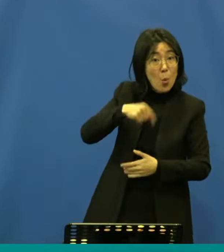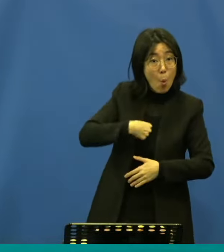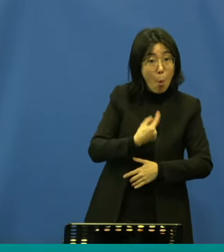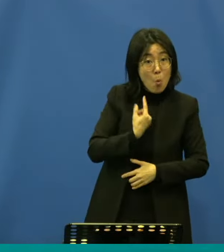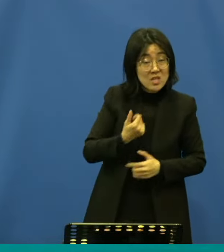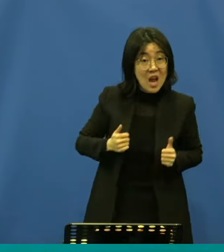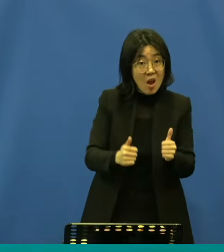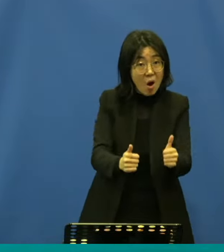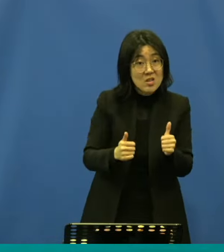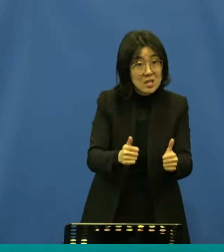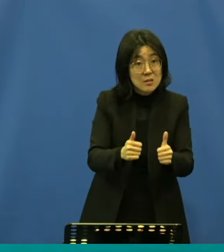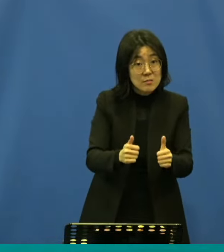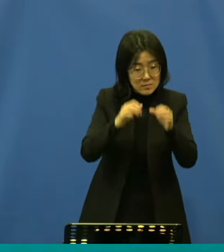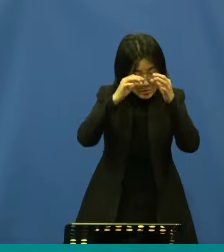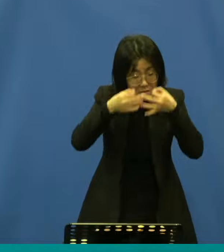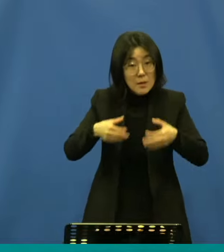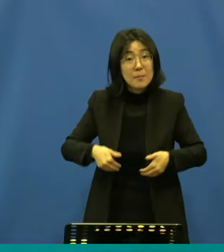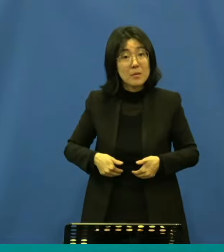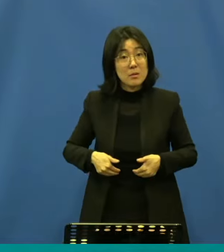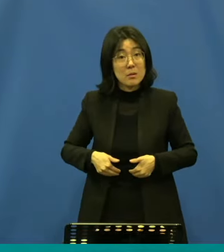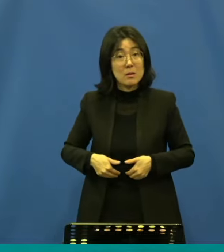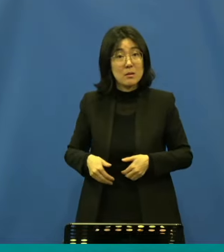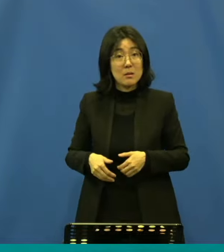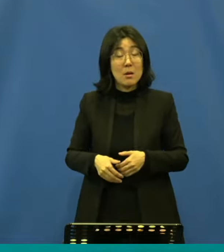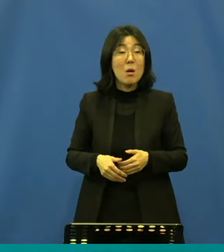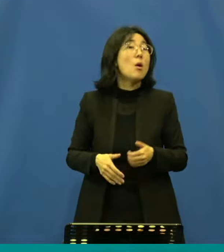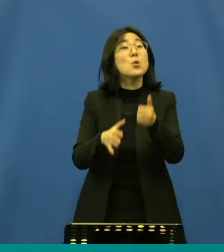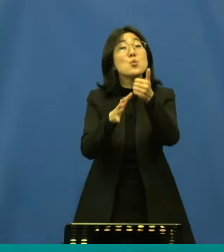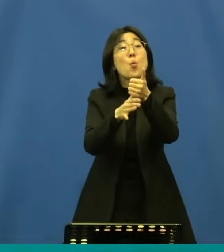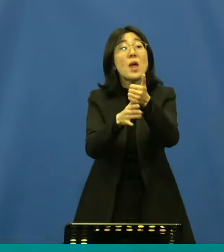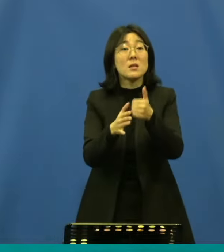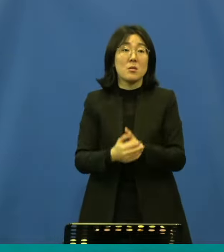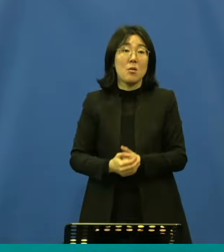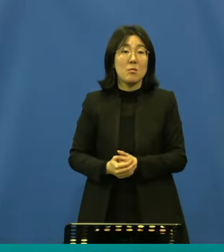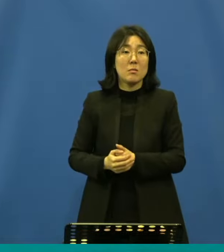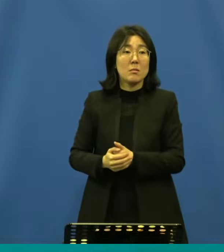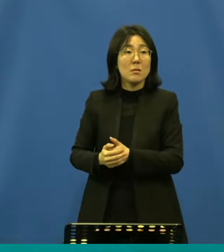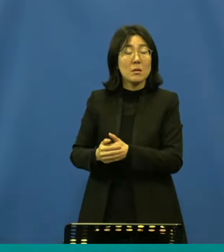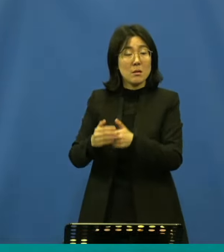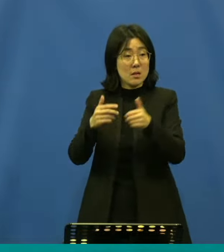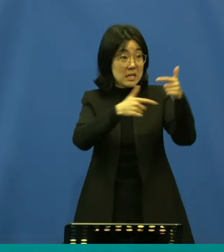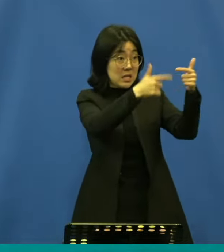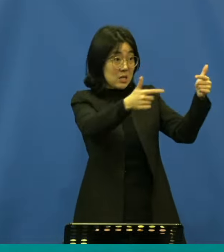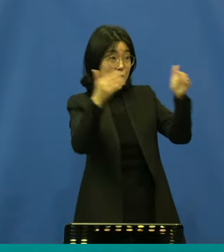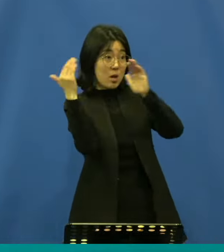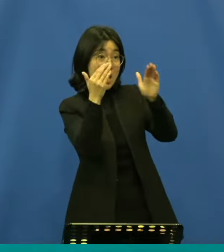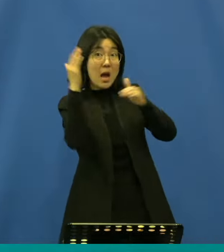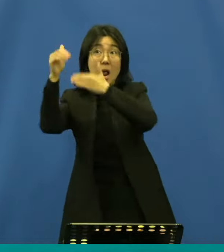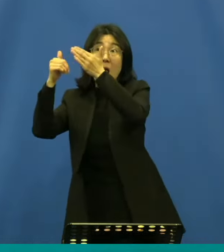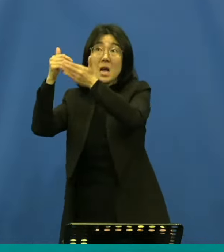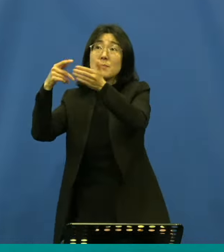요나는 니느웨를 향한 하나님의 마음에는 눈꼽만큼도 없습니다.